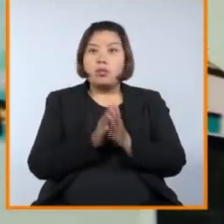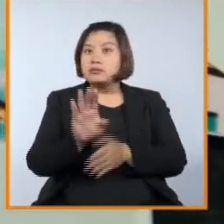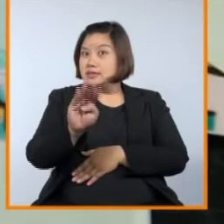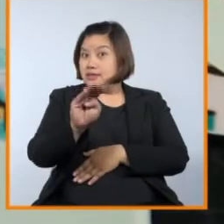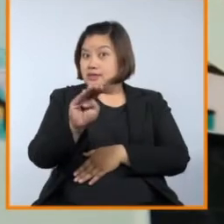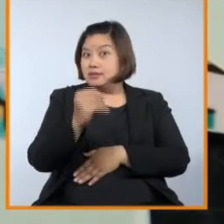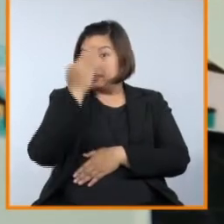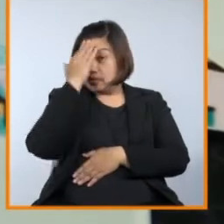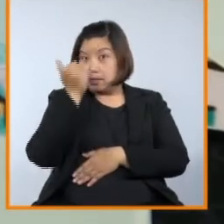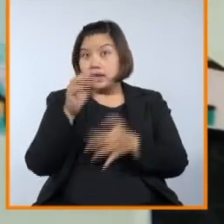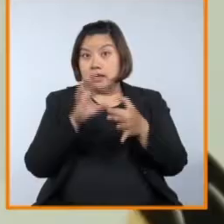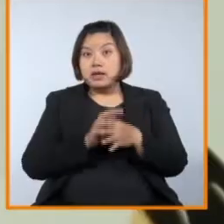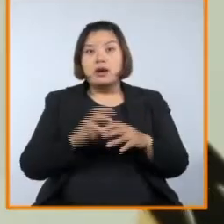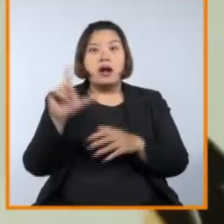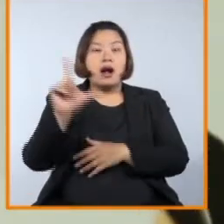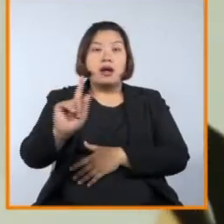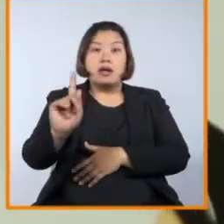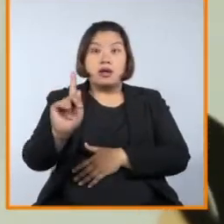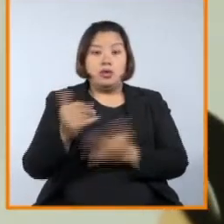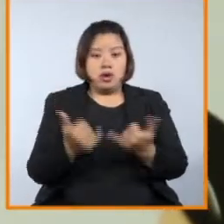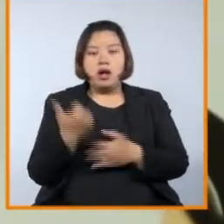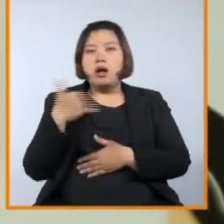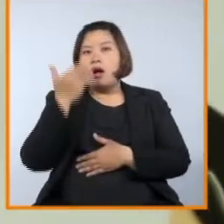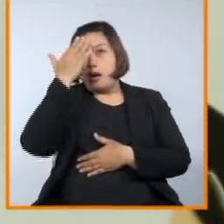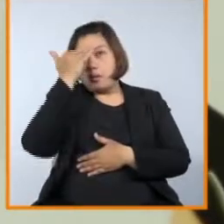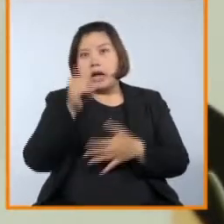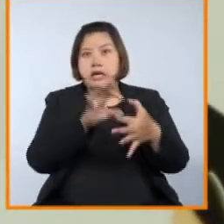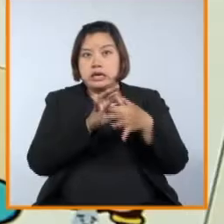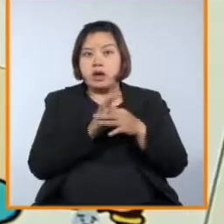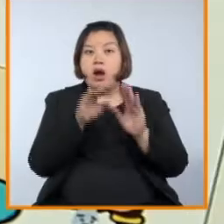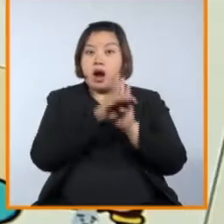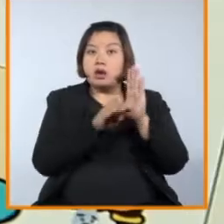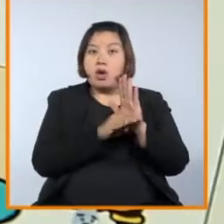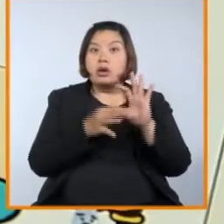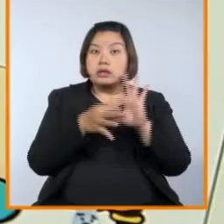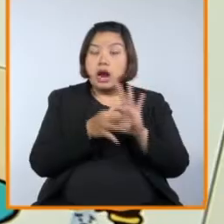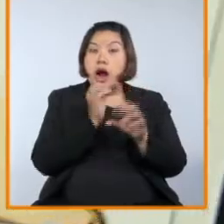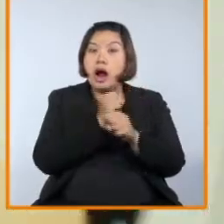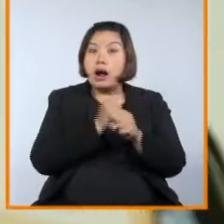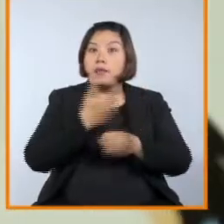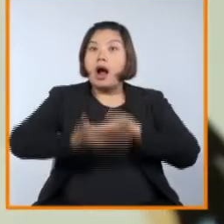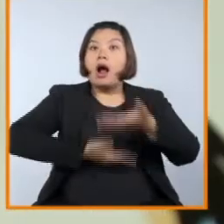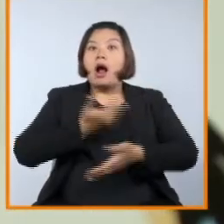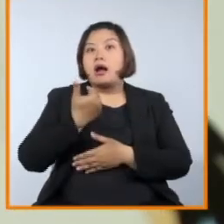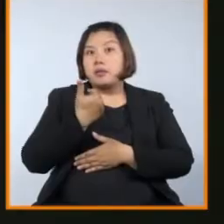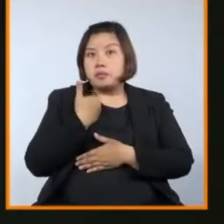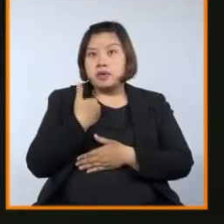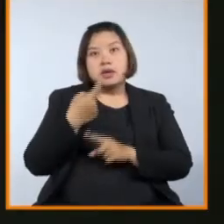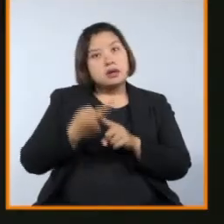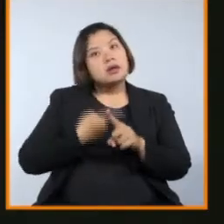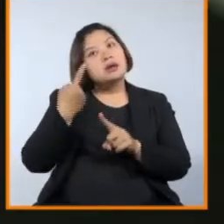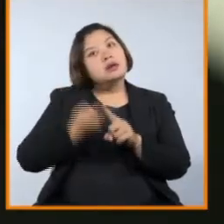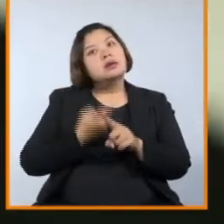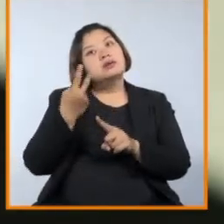งให้กับ LINE Application ในการตรวจสอบจากนั้นก็รอกระบวนการในการวางขายที่จะใช้เวลาประมาณ 1-2 เดือน